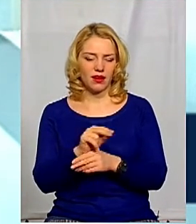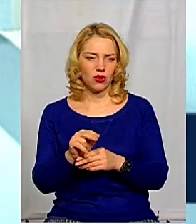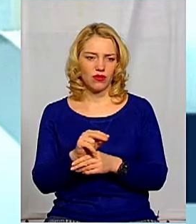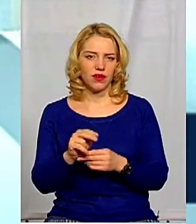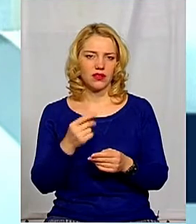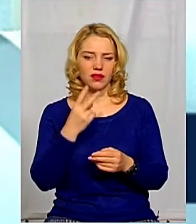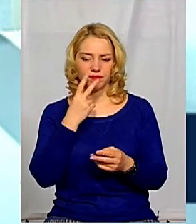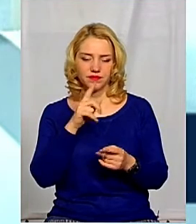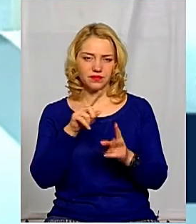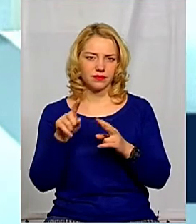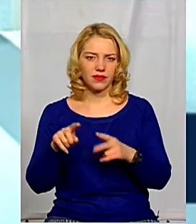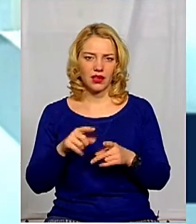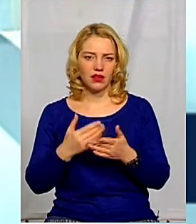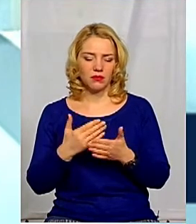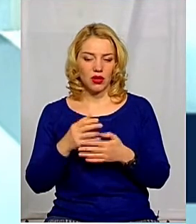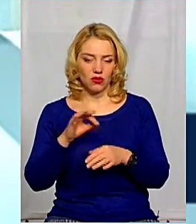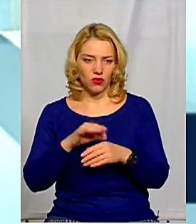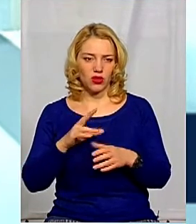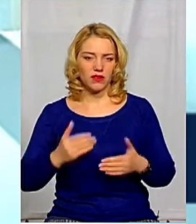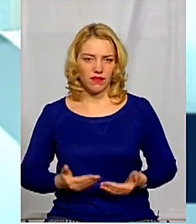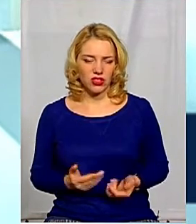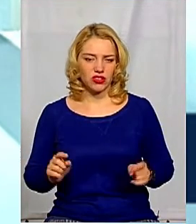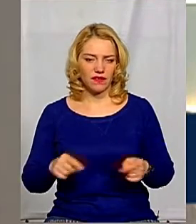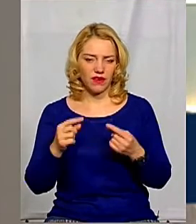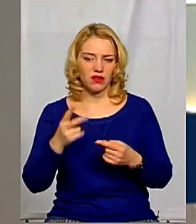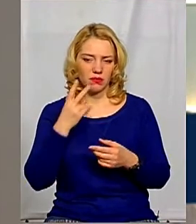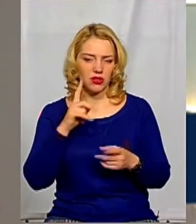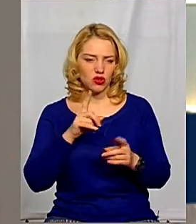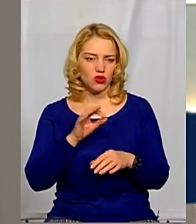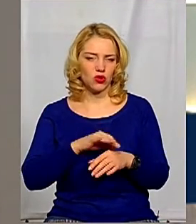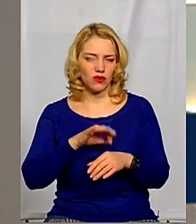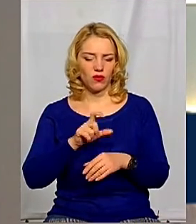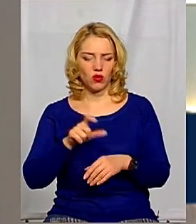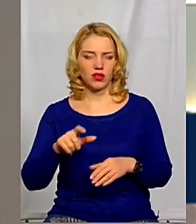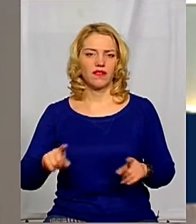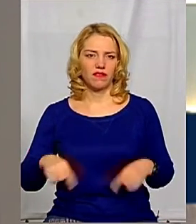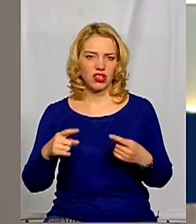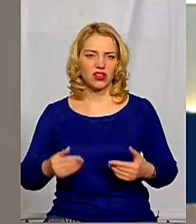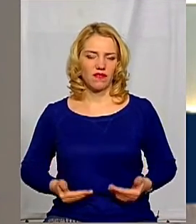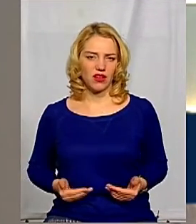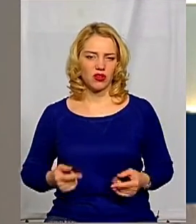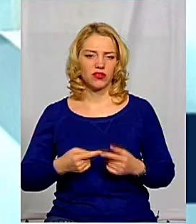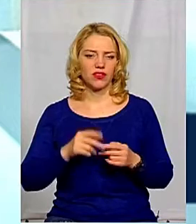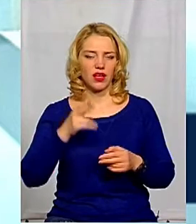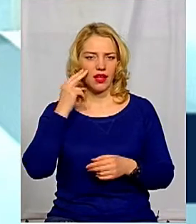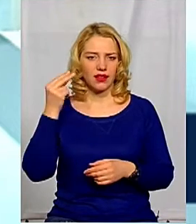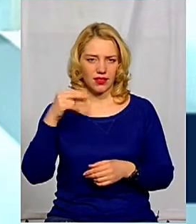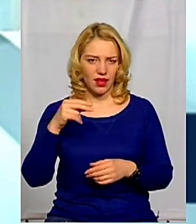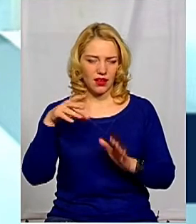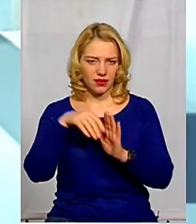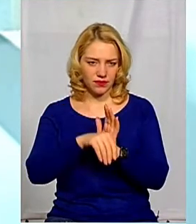йде симптоматичне. І хворі виживають. Ви бачите, що досить висока виживаємість і в Китаї, в тому числі. Значить,